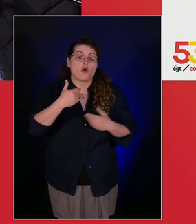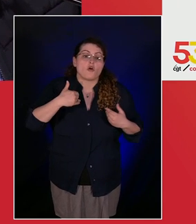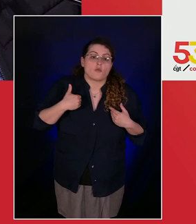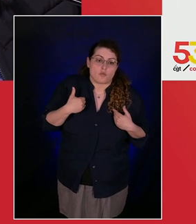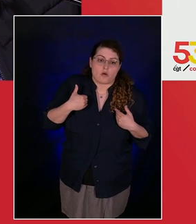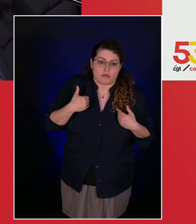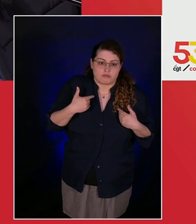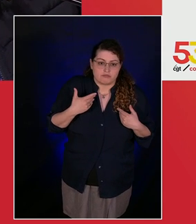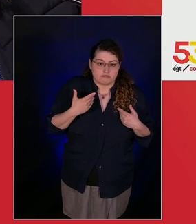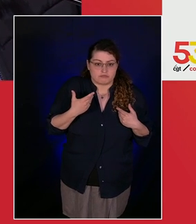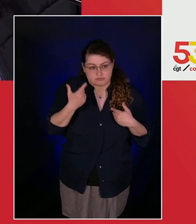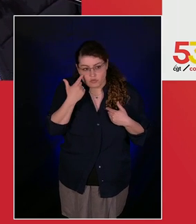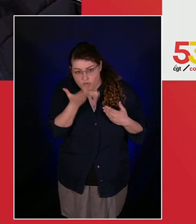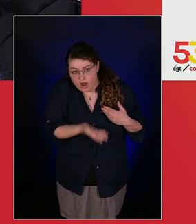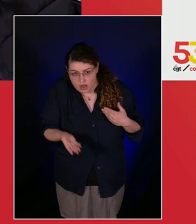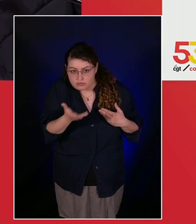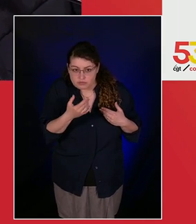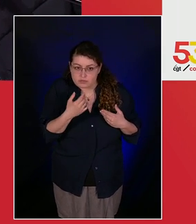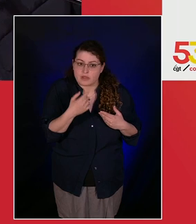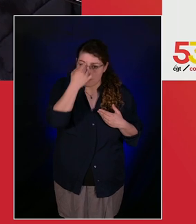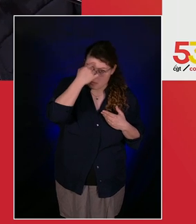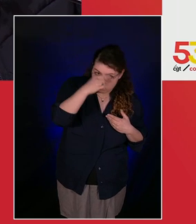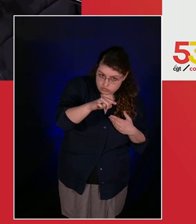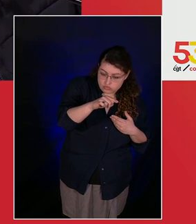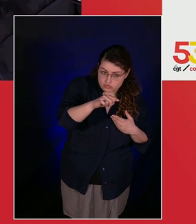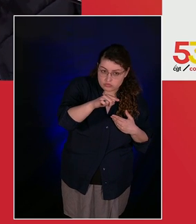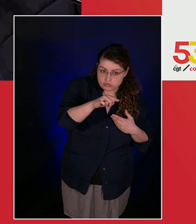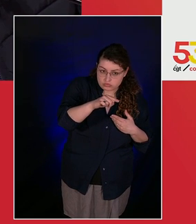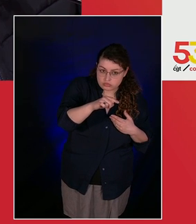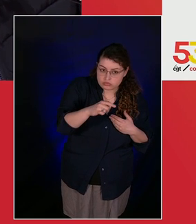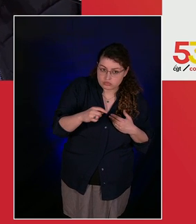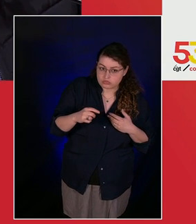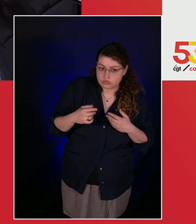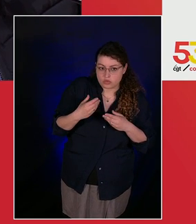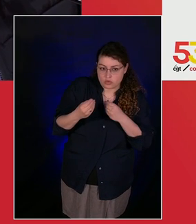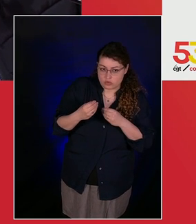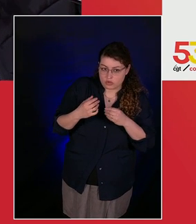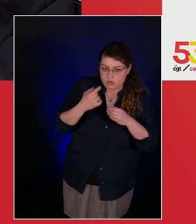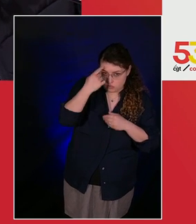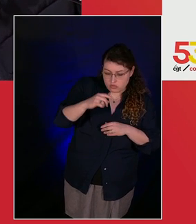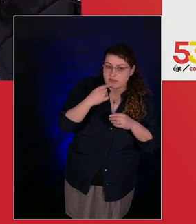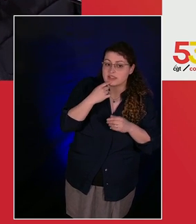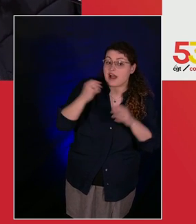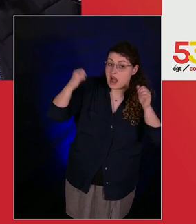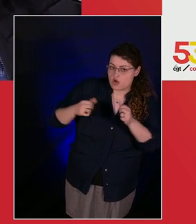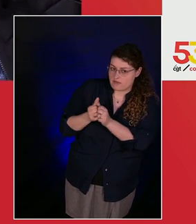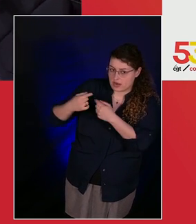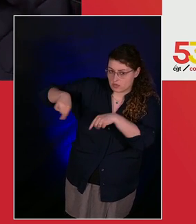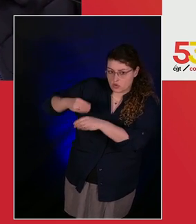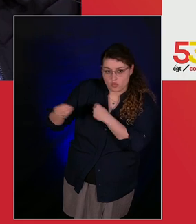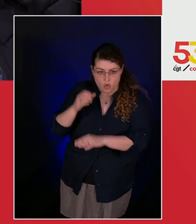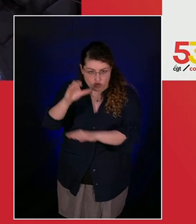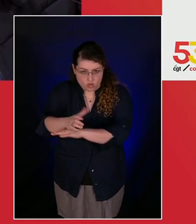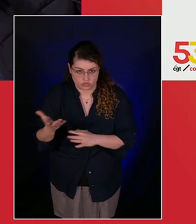vote soit bien compris comme cela c'est pour la proposition de la Commission ou contre la proposition de la Commission se comprend bien toujours donc